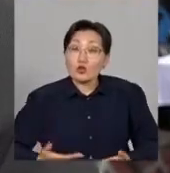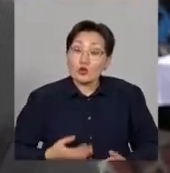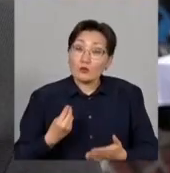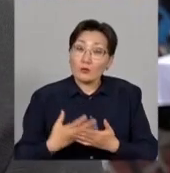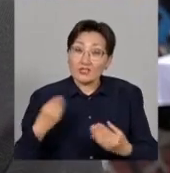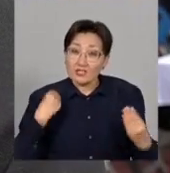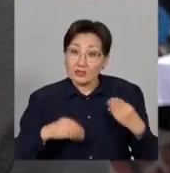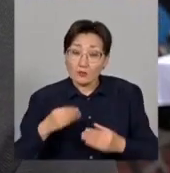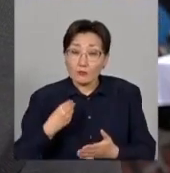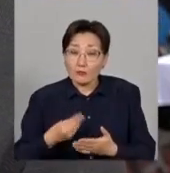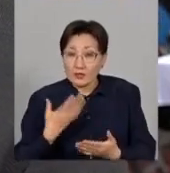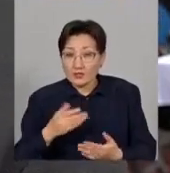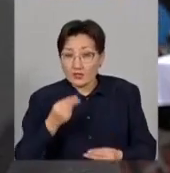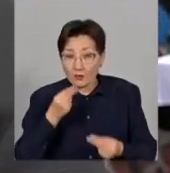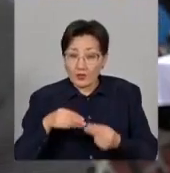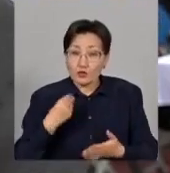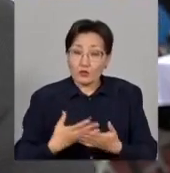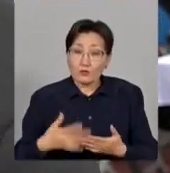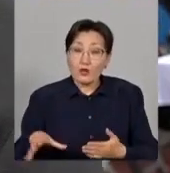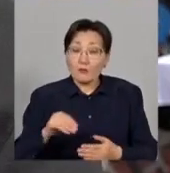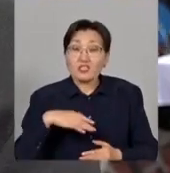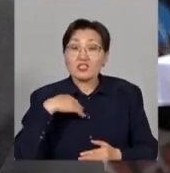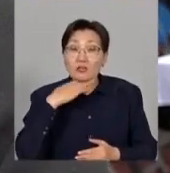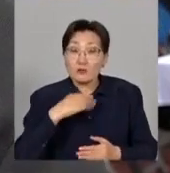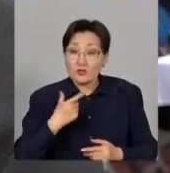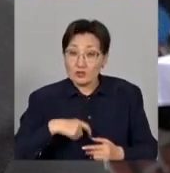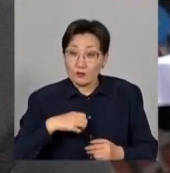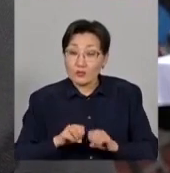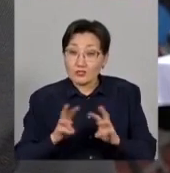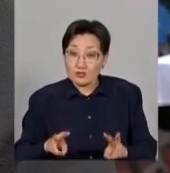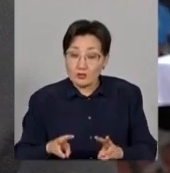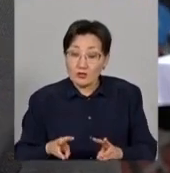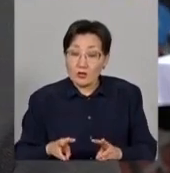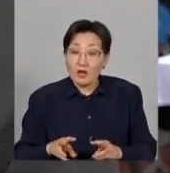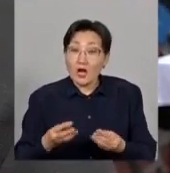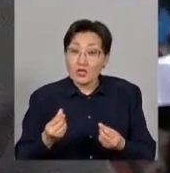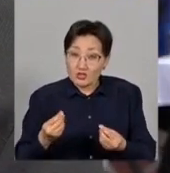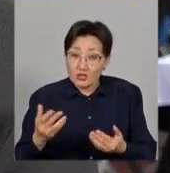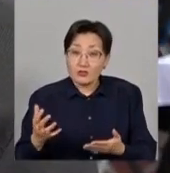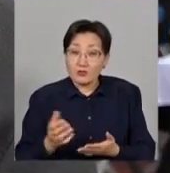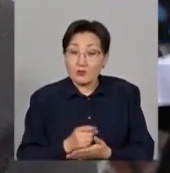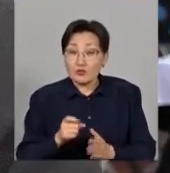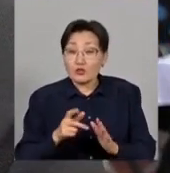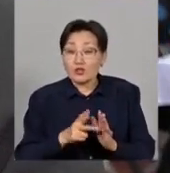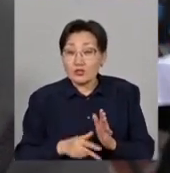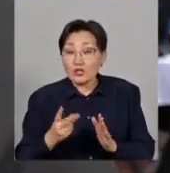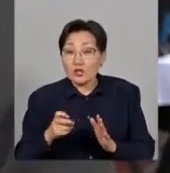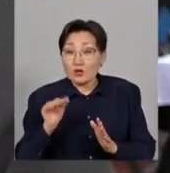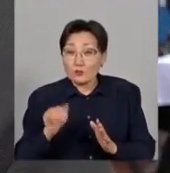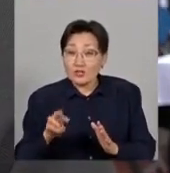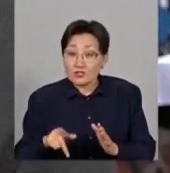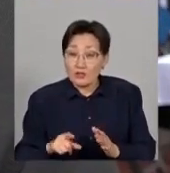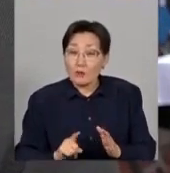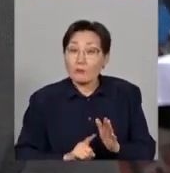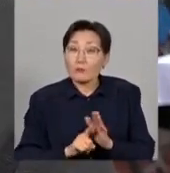киім қымбат, тамақ қымбат. Солар жетерліктей өз өзіңнің жүріс тұрысыңа жететіндей бір 180-200 айналасы